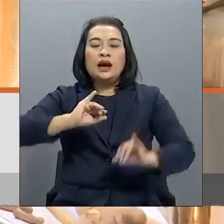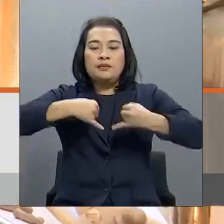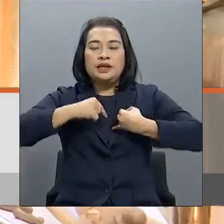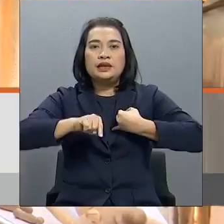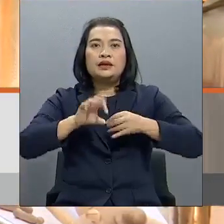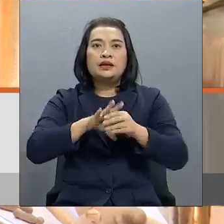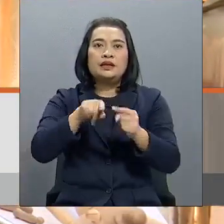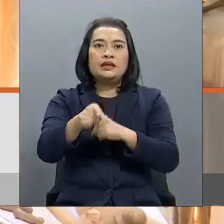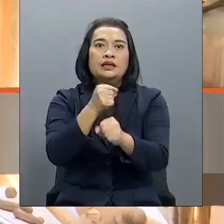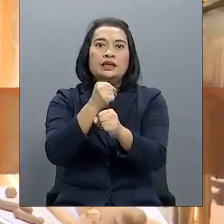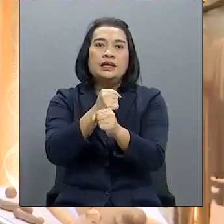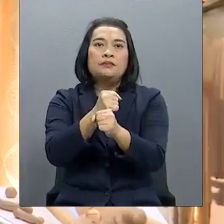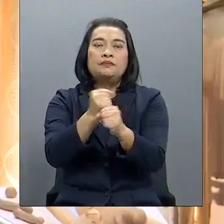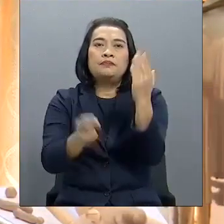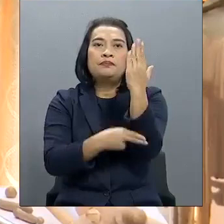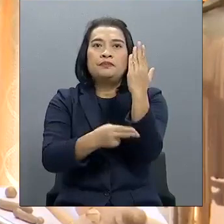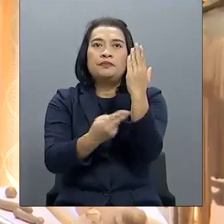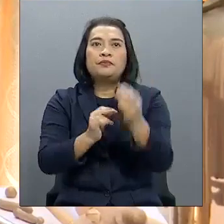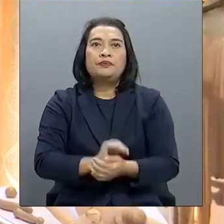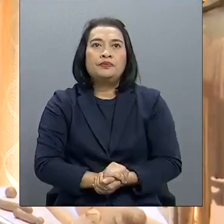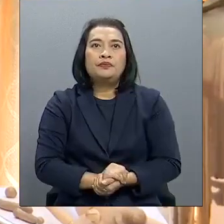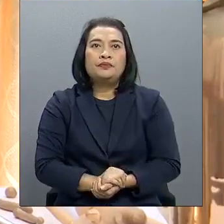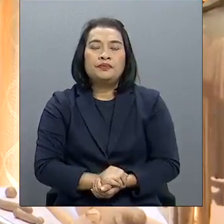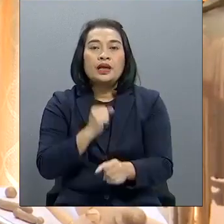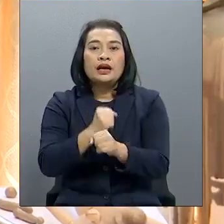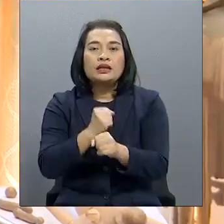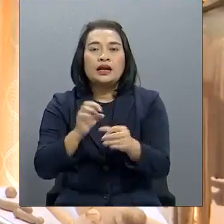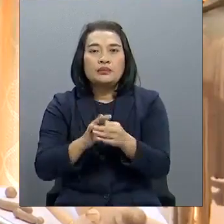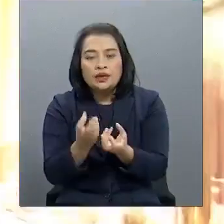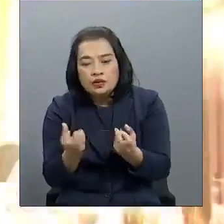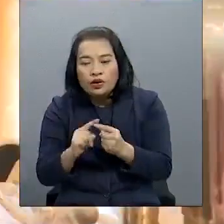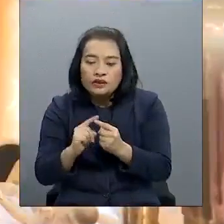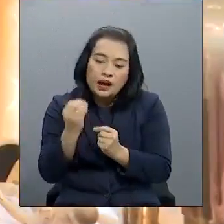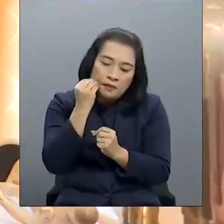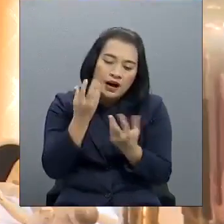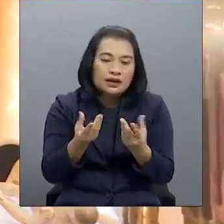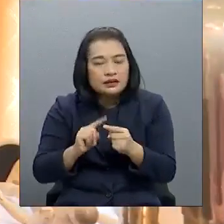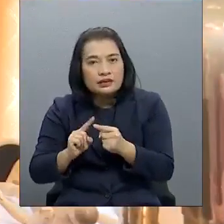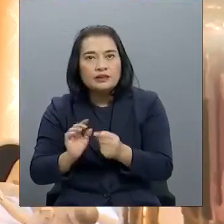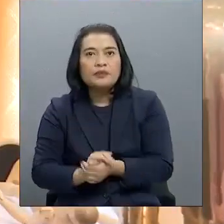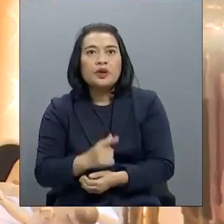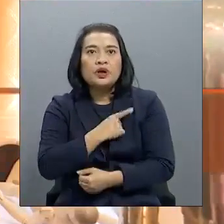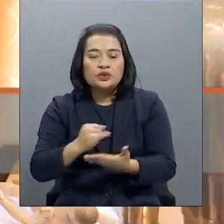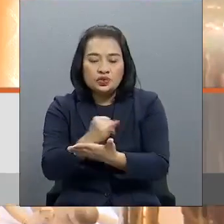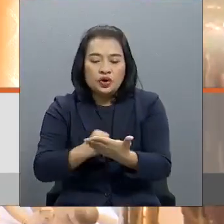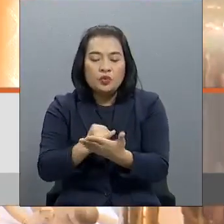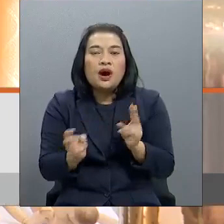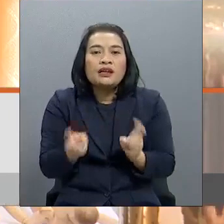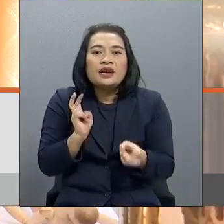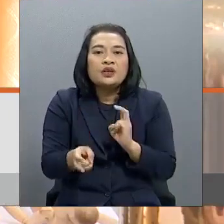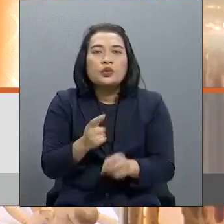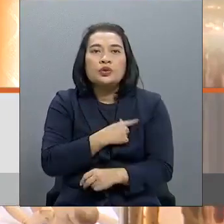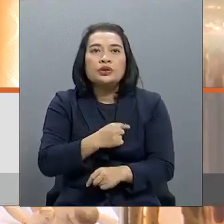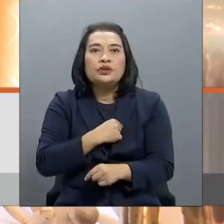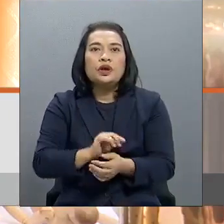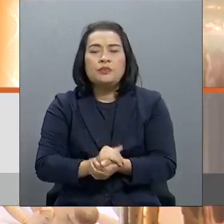ทด้วยแล้วก็ทำเกี่ยวกับอสังหา ฮะ ชอบวาดการ์ตูนนะคะ ทำไมถึงชอบวาดการ์ตู